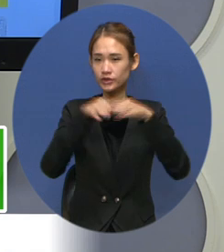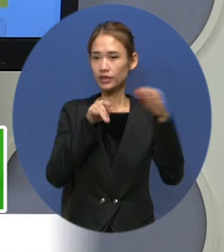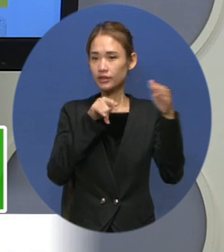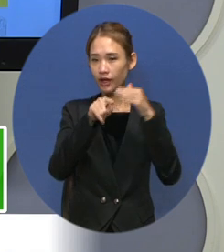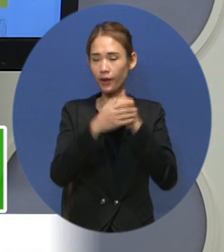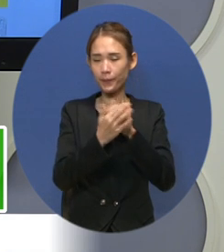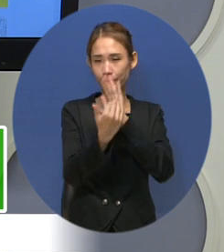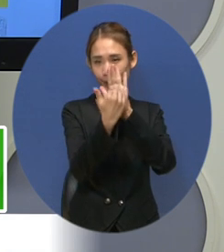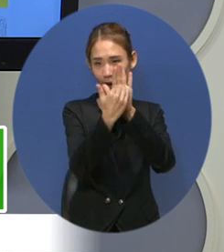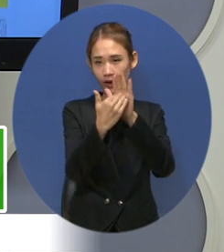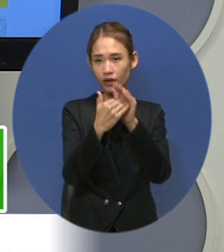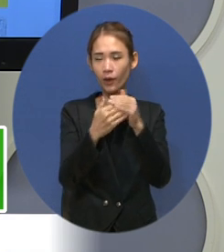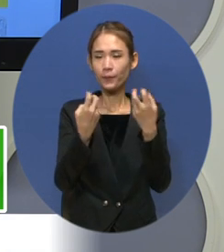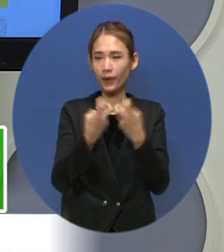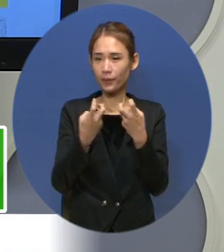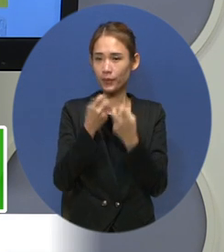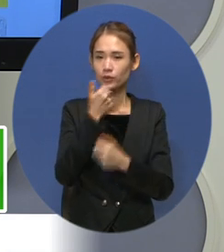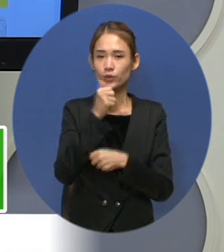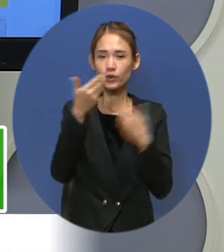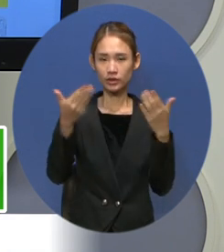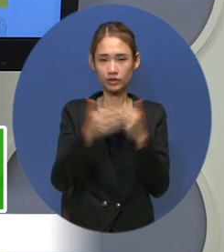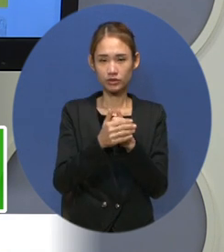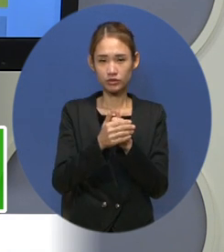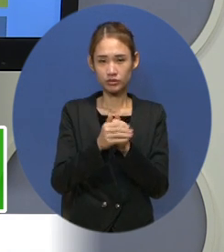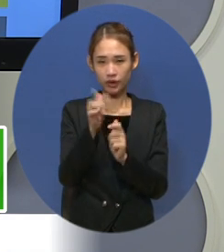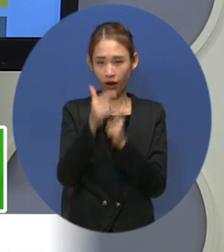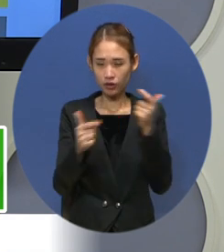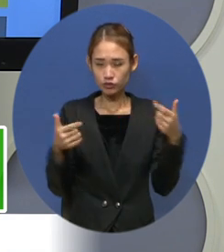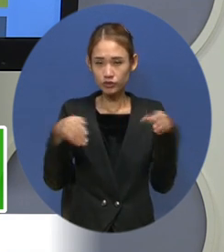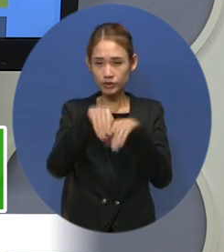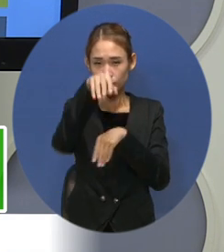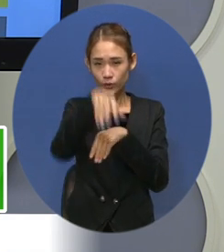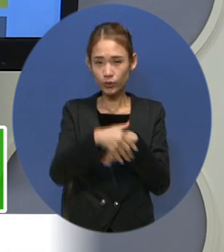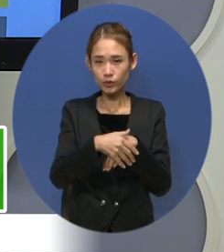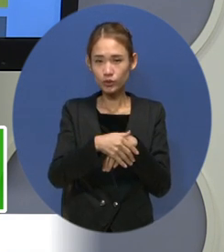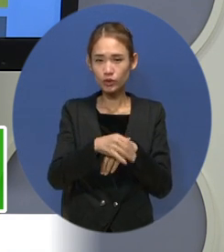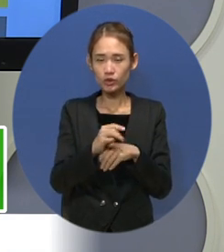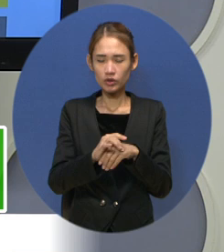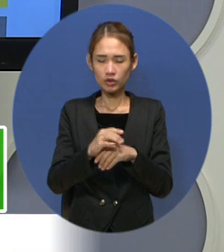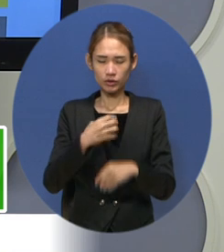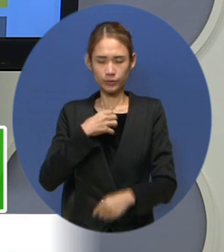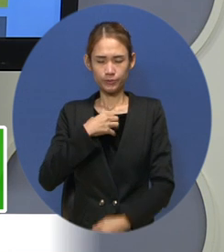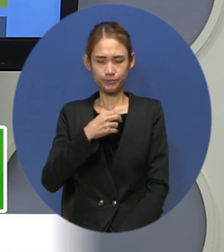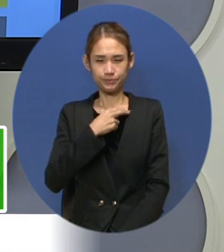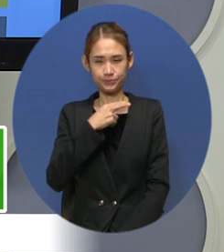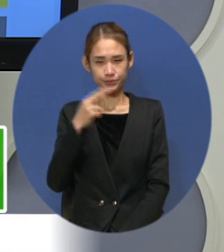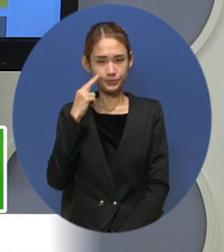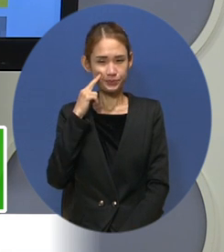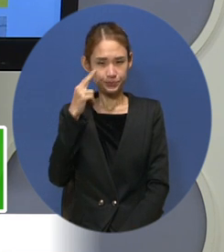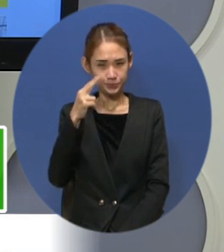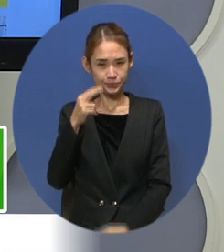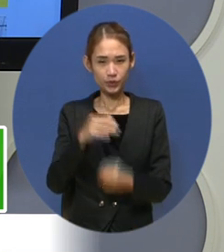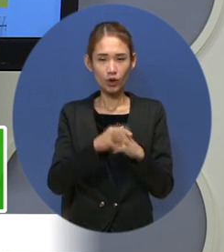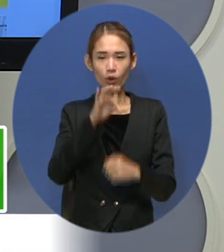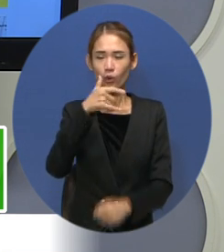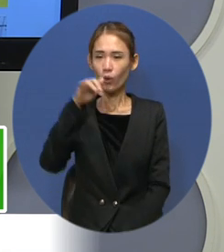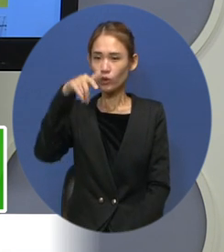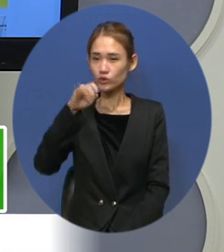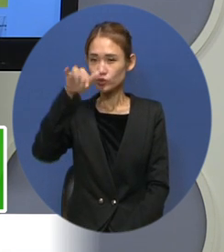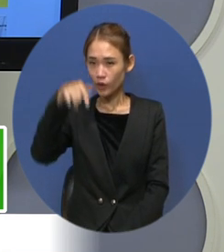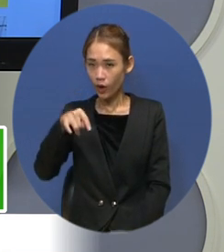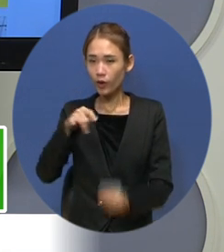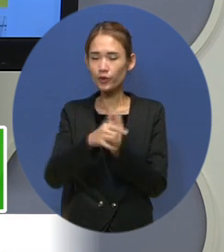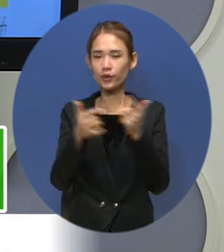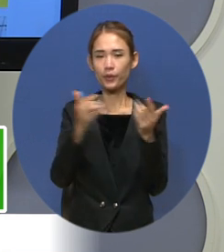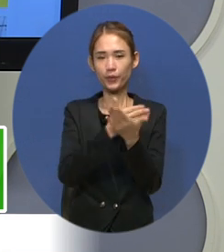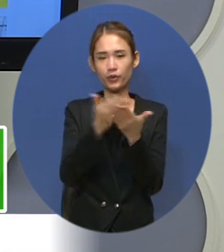안내했습니다 우선 다중 이용 시설은 그간 고 중 저희 험 시설로 분유 해왔지만 위험도 평가 결과에